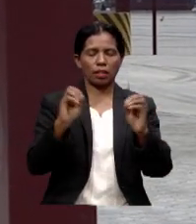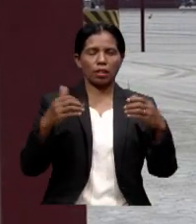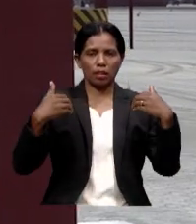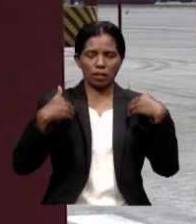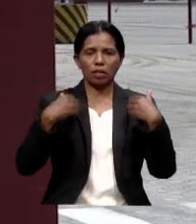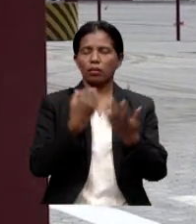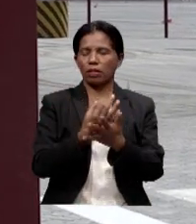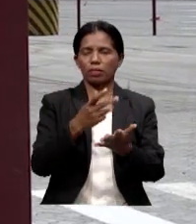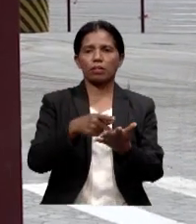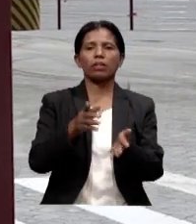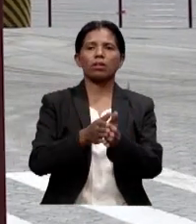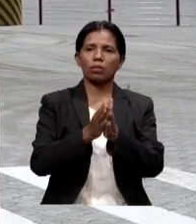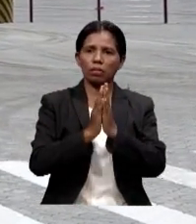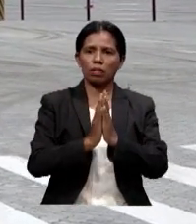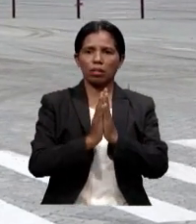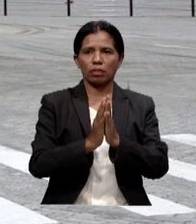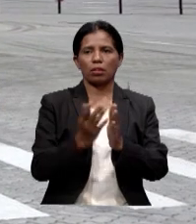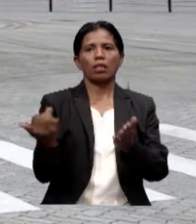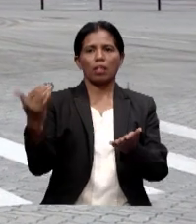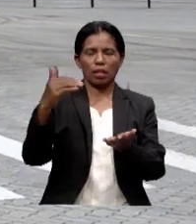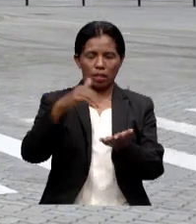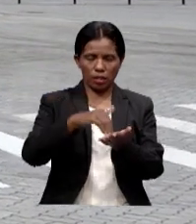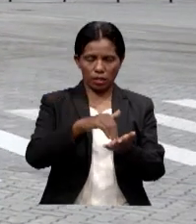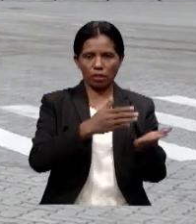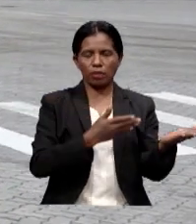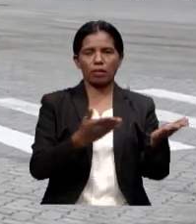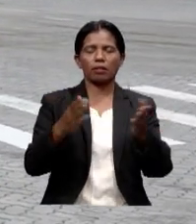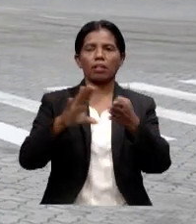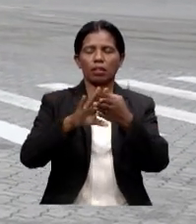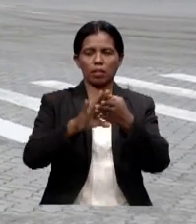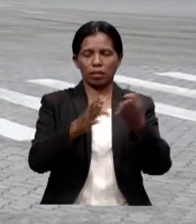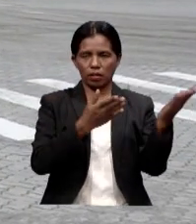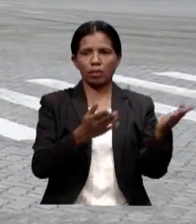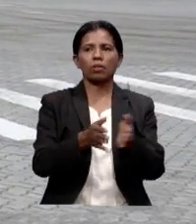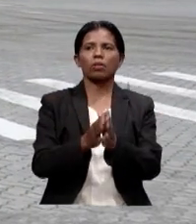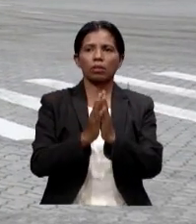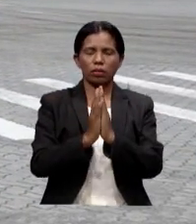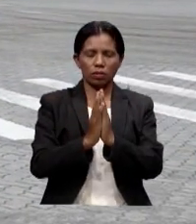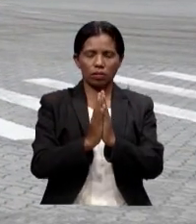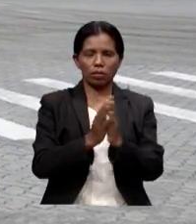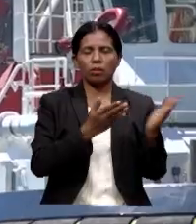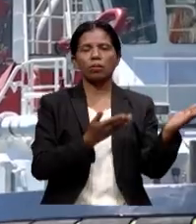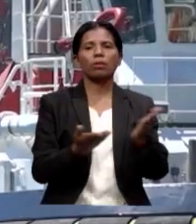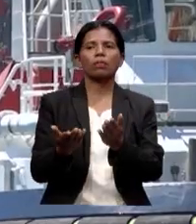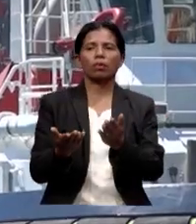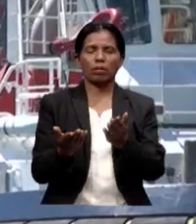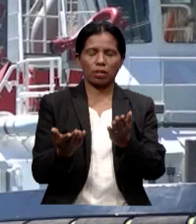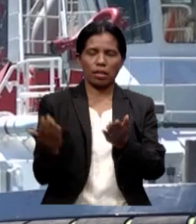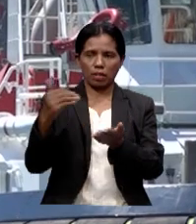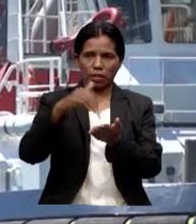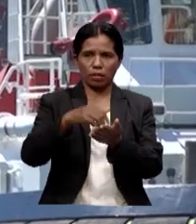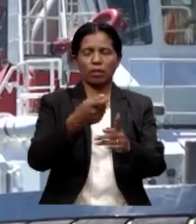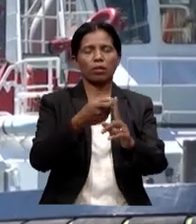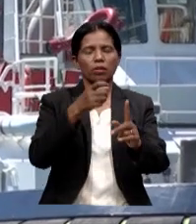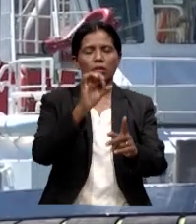selu ini sih rela khusus atau halal reksportasaun. I pediru ida tama mai khusus para halal reksportasaun, khusus be fortuna